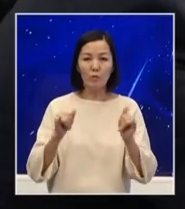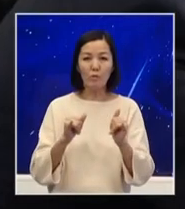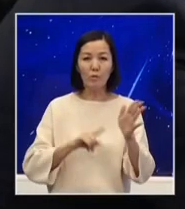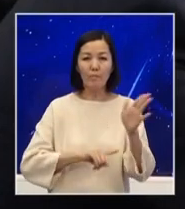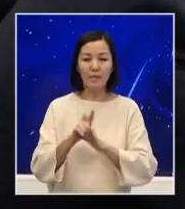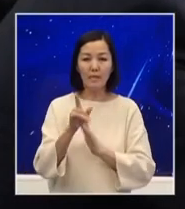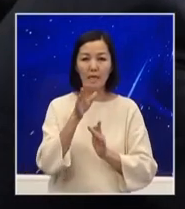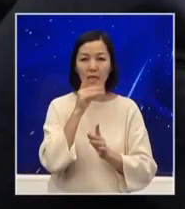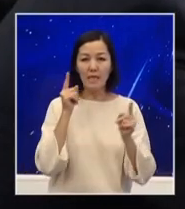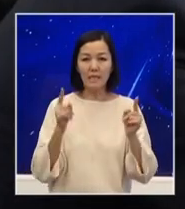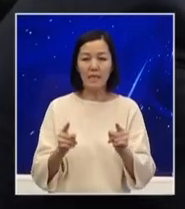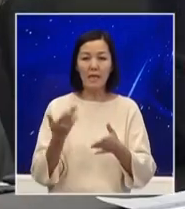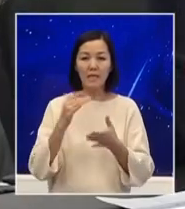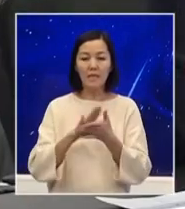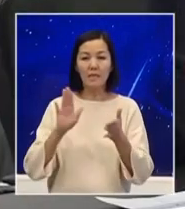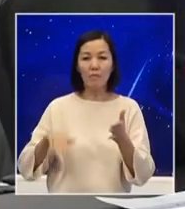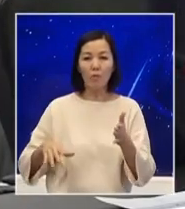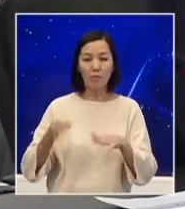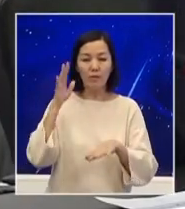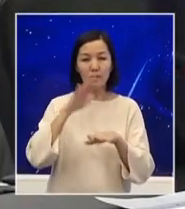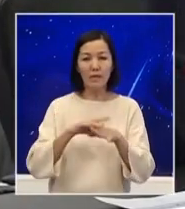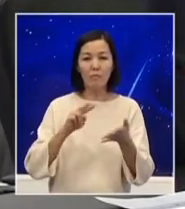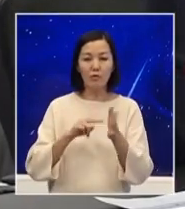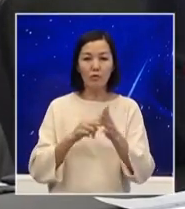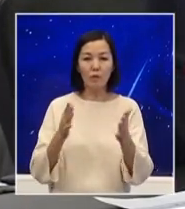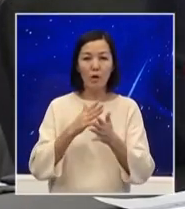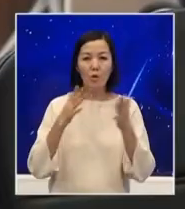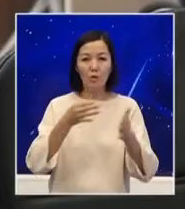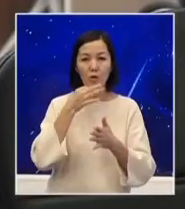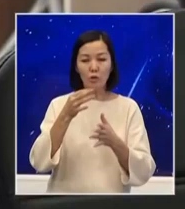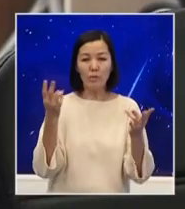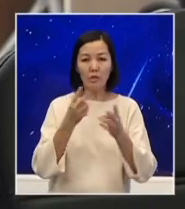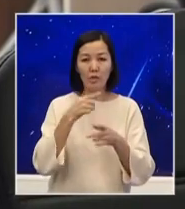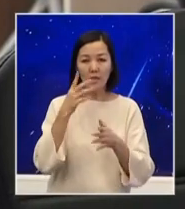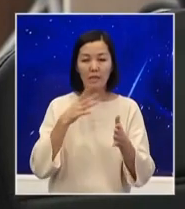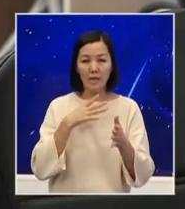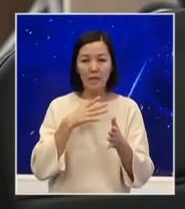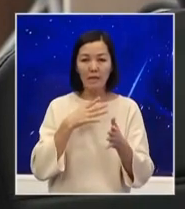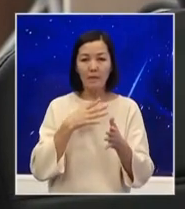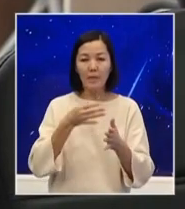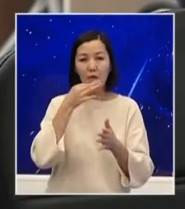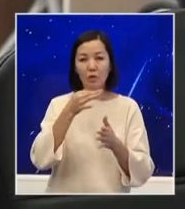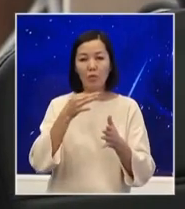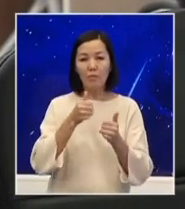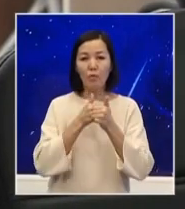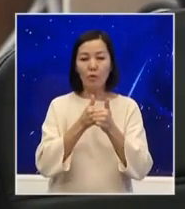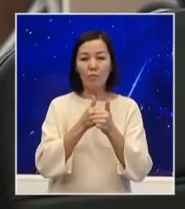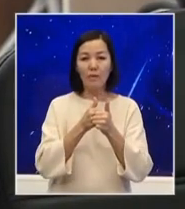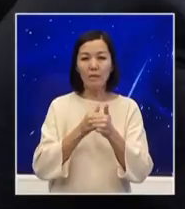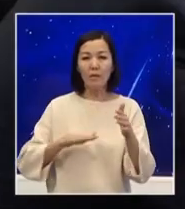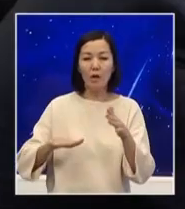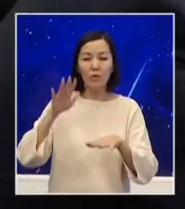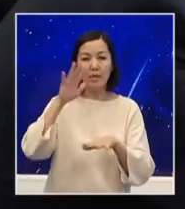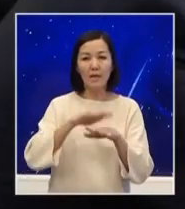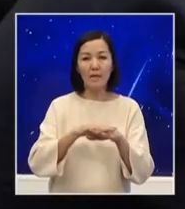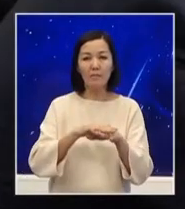бастар кезең. Таныстырылымнан соң әкім кешенді жоспар үлкен жауапкершілік екендігін айтты. Жауапты орынбасары мен аудан